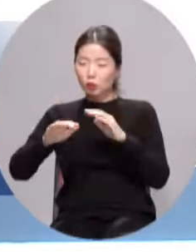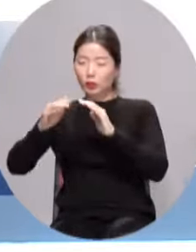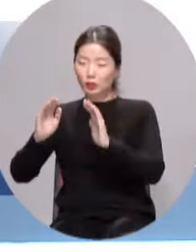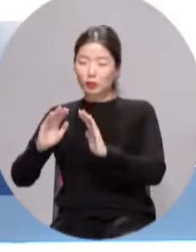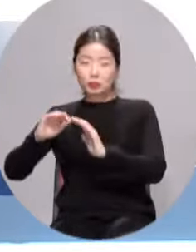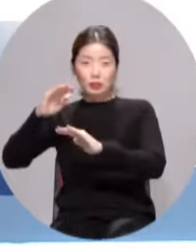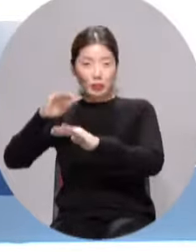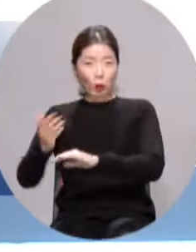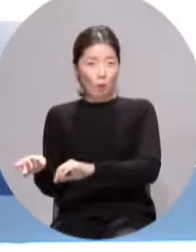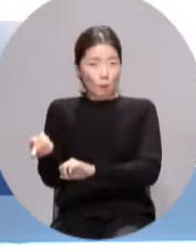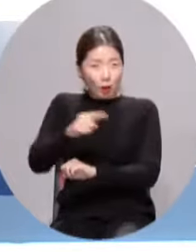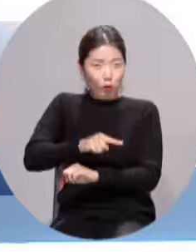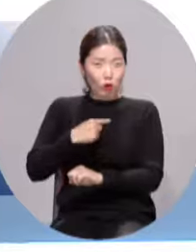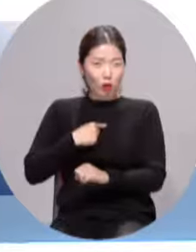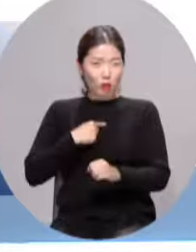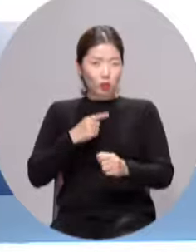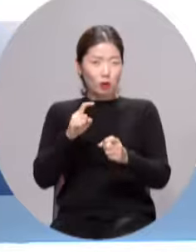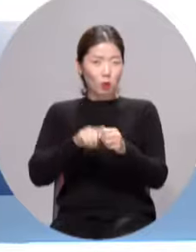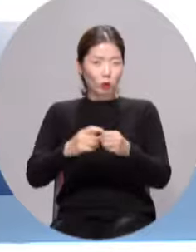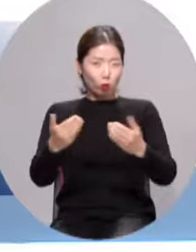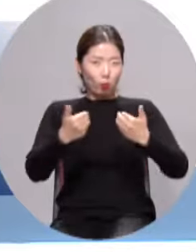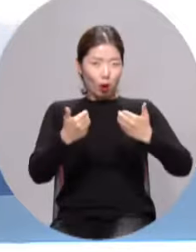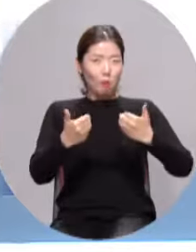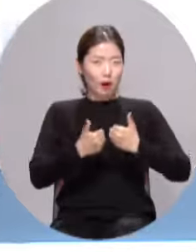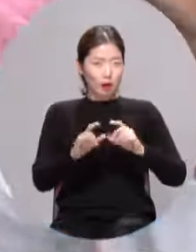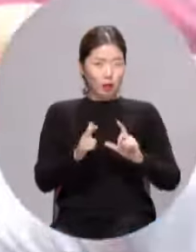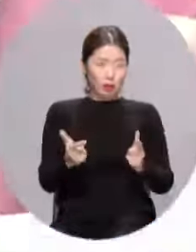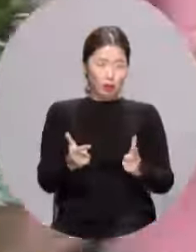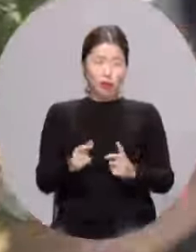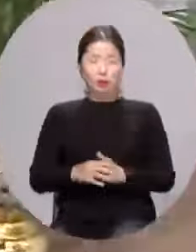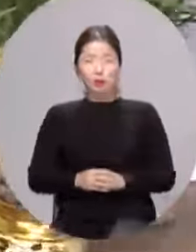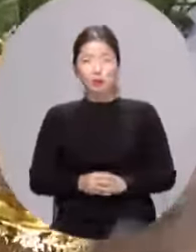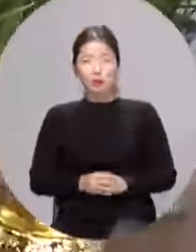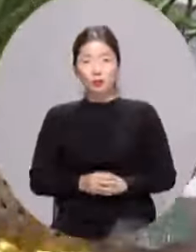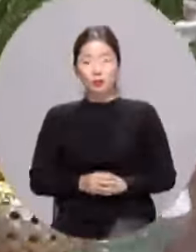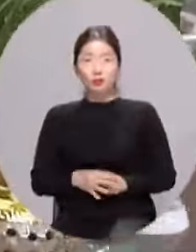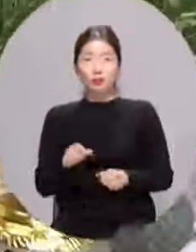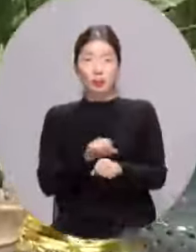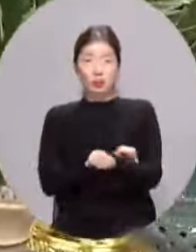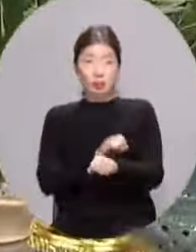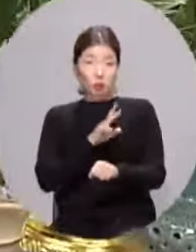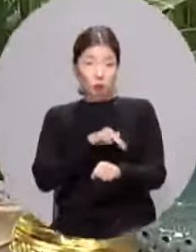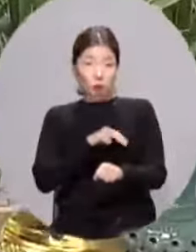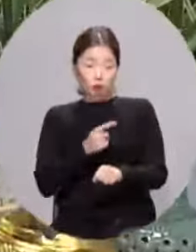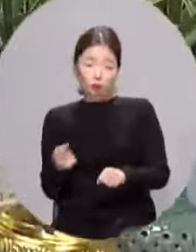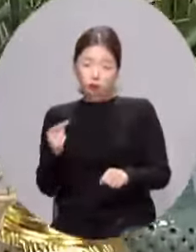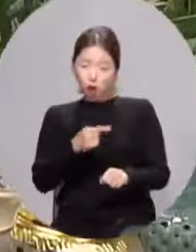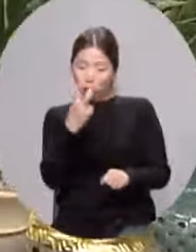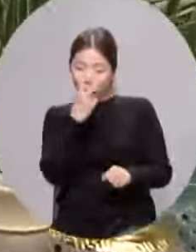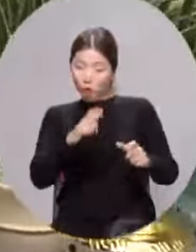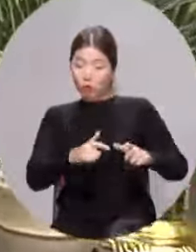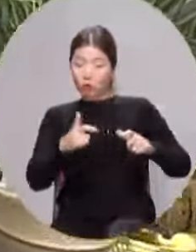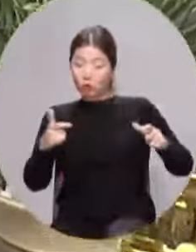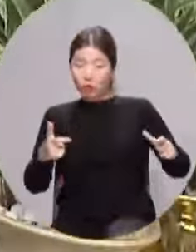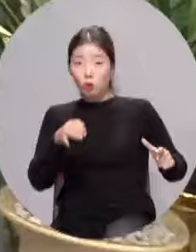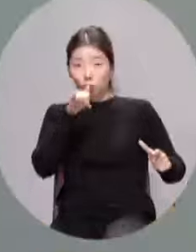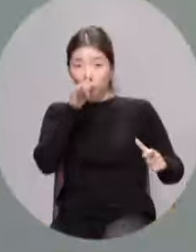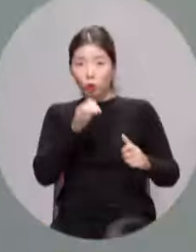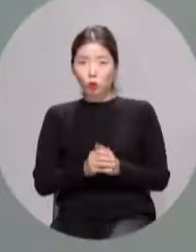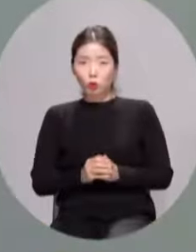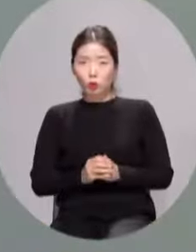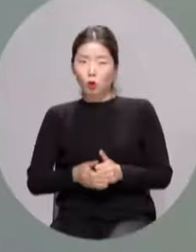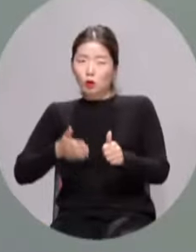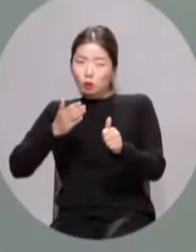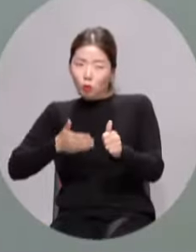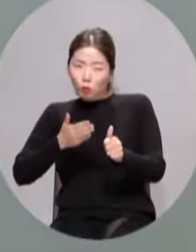그 의원실에 대한 압수수색을 진행한 게 아닌지. 검찰이 특정 의원으로까지 수사를 확대한 가운데